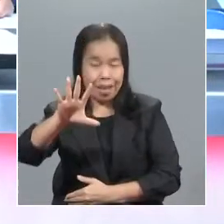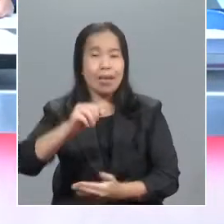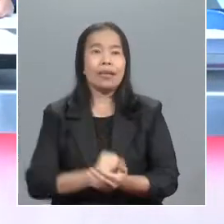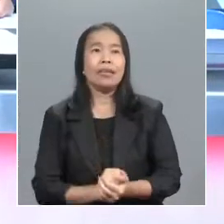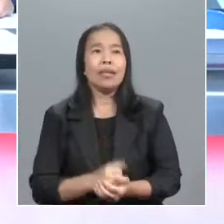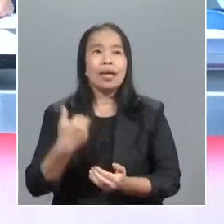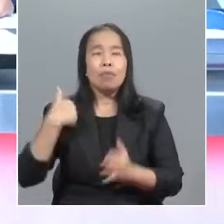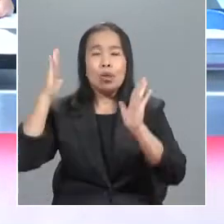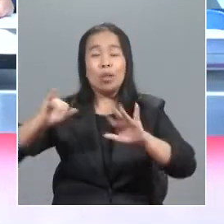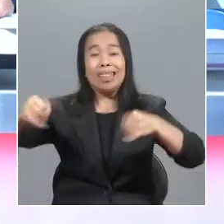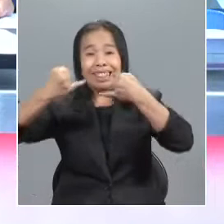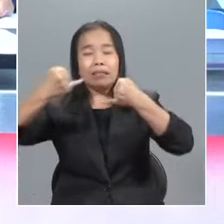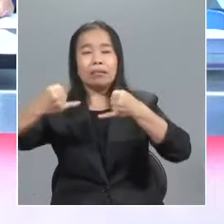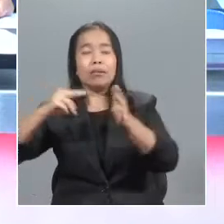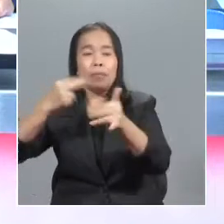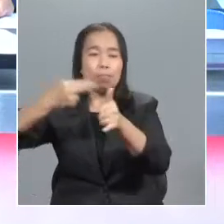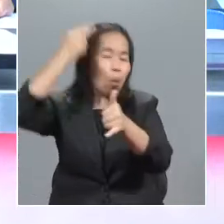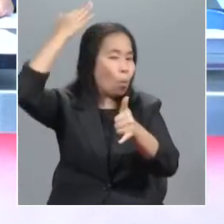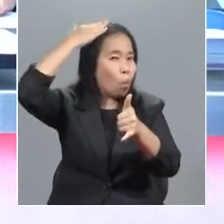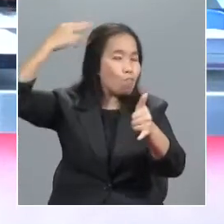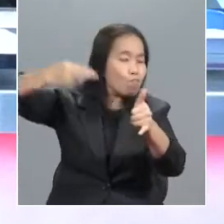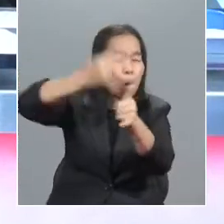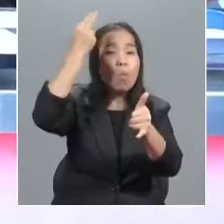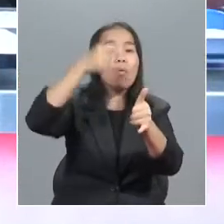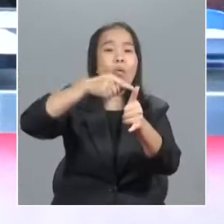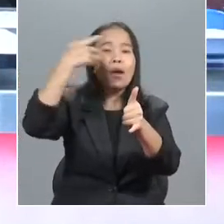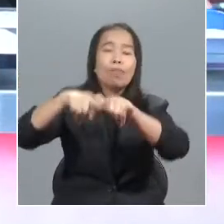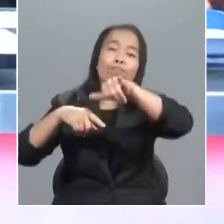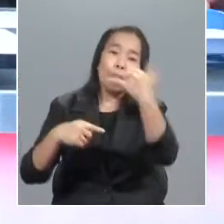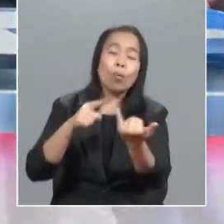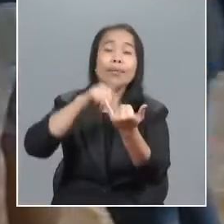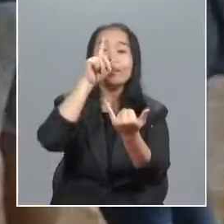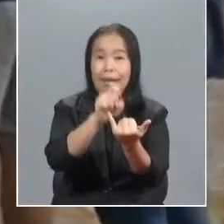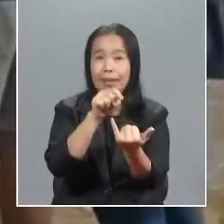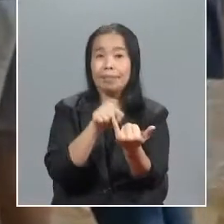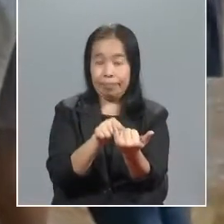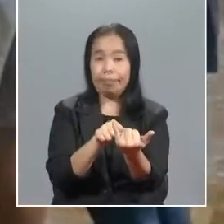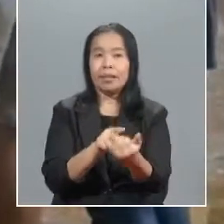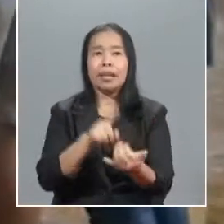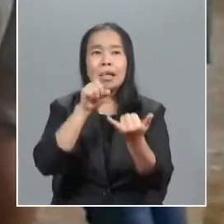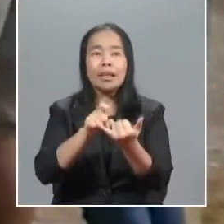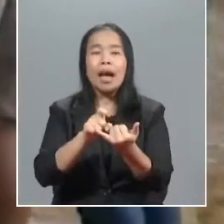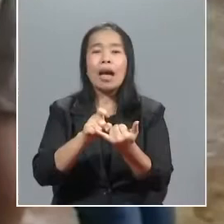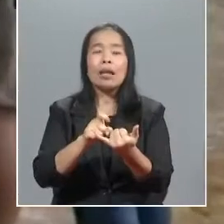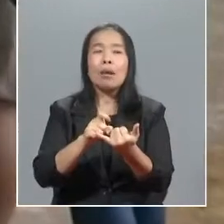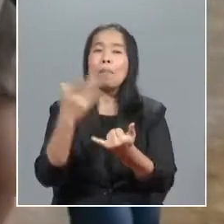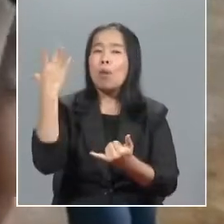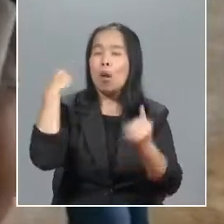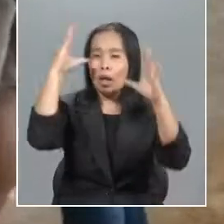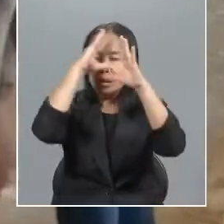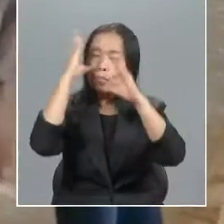คู่อริยิงที่ศีรษะแล้วก็เสียชีวิตนะคะเสียชีวิตเมื่อช่วงเที่ยงของเมื่อว